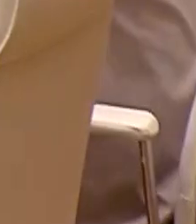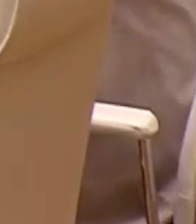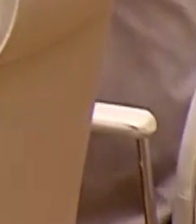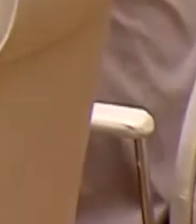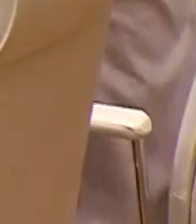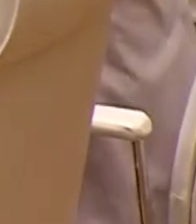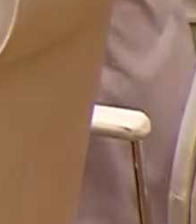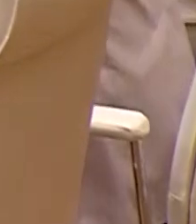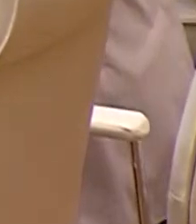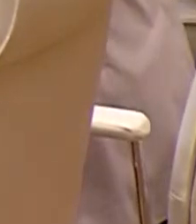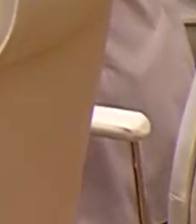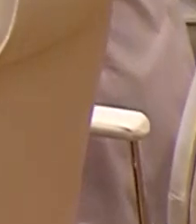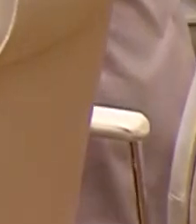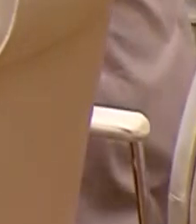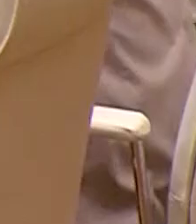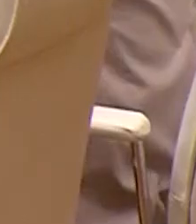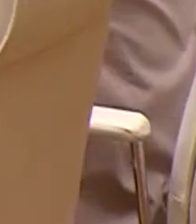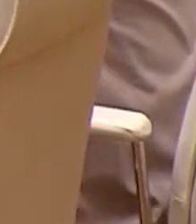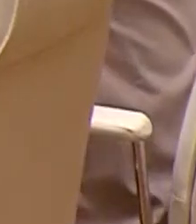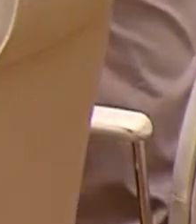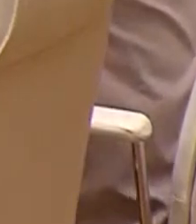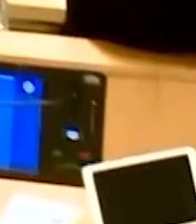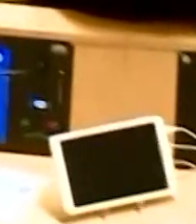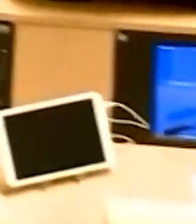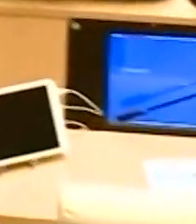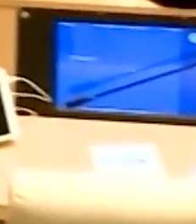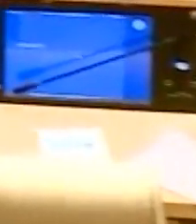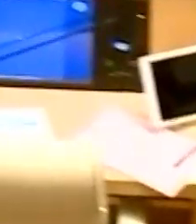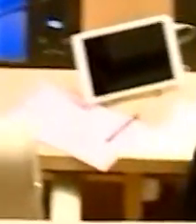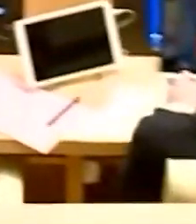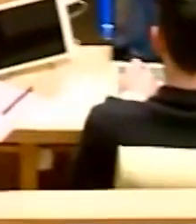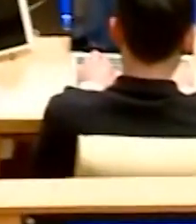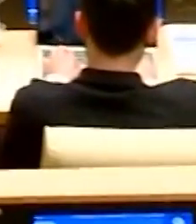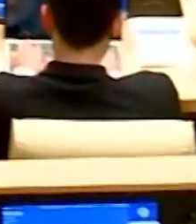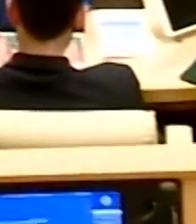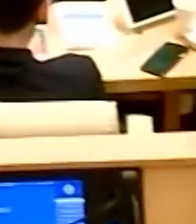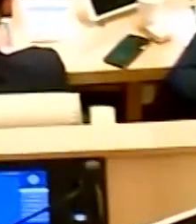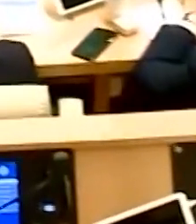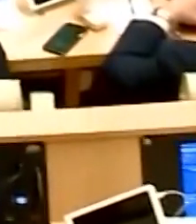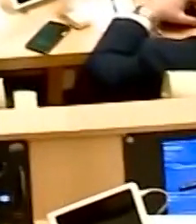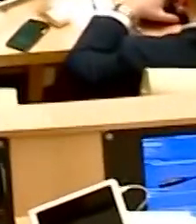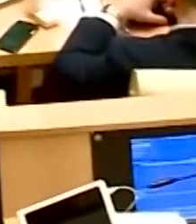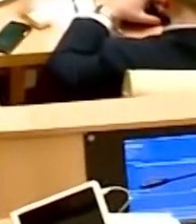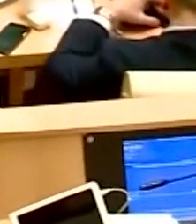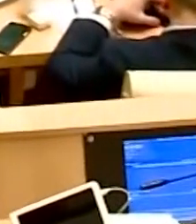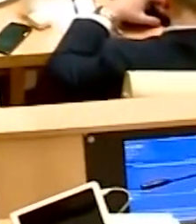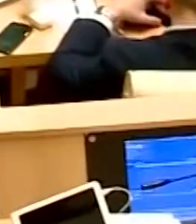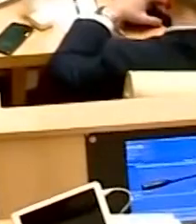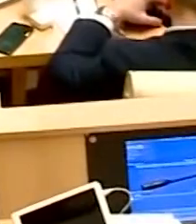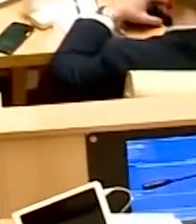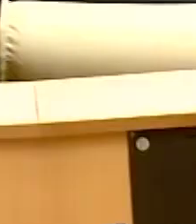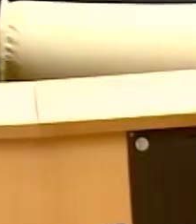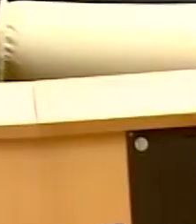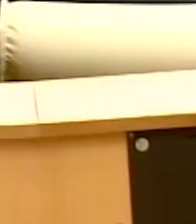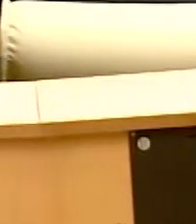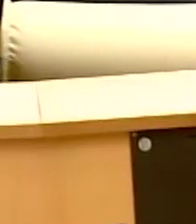შალვა პაპუაშვილი გამოეხმაურა. Მან იაგო ხვიჩიას მოუწოდა მორალური პედესტალიდან ნუისაუბრებს. Საბოლოოდ ირაკლი ბერაია თეონა აკუბარდიას